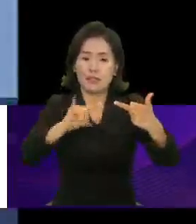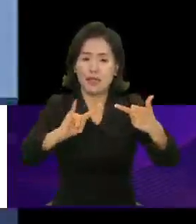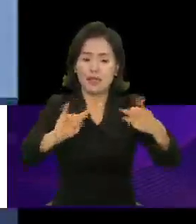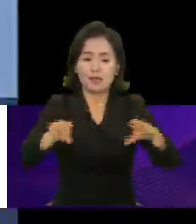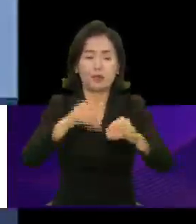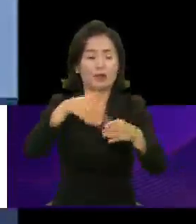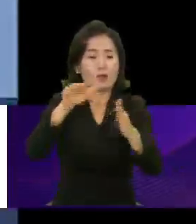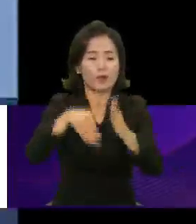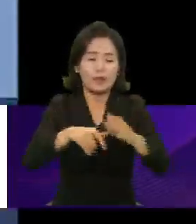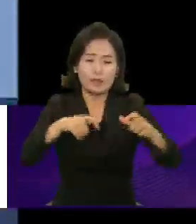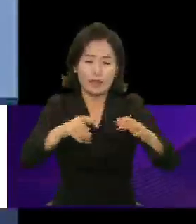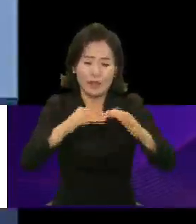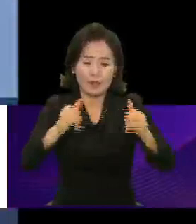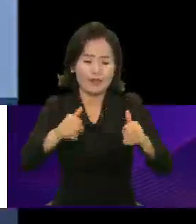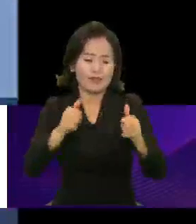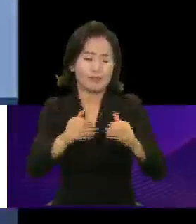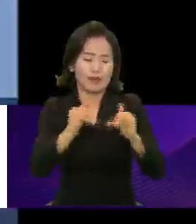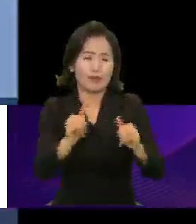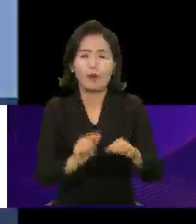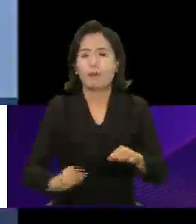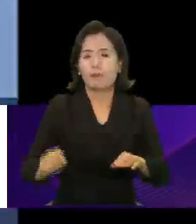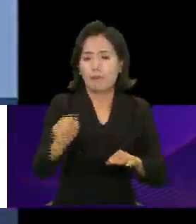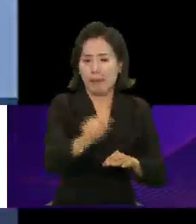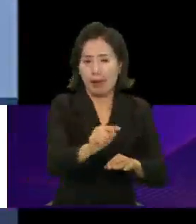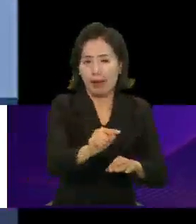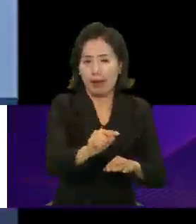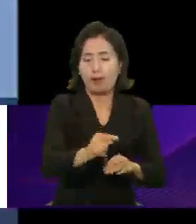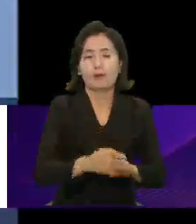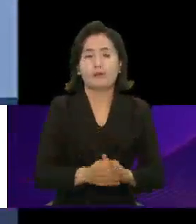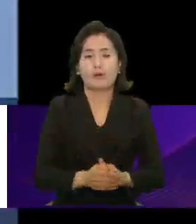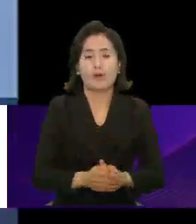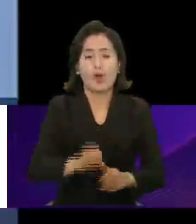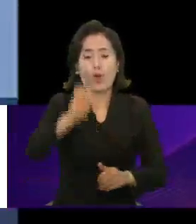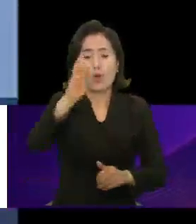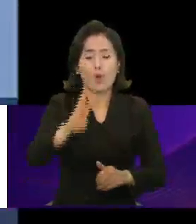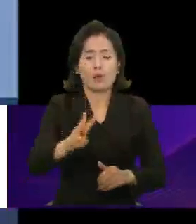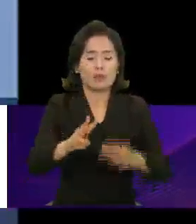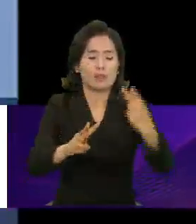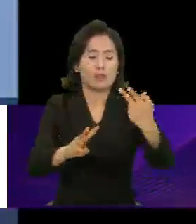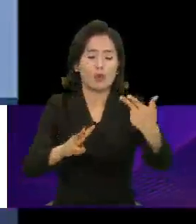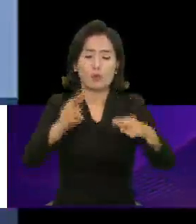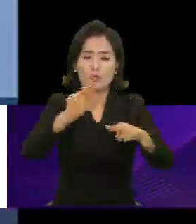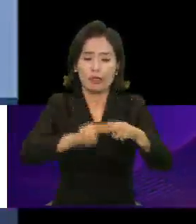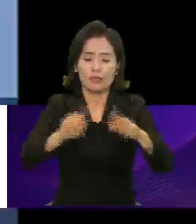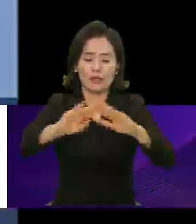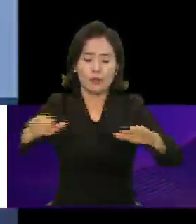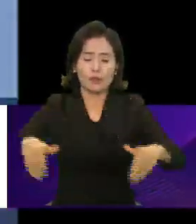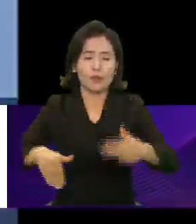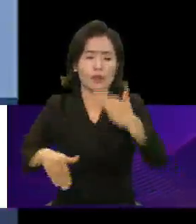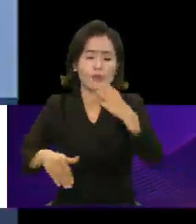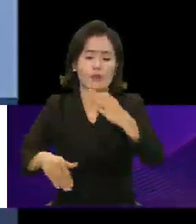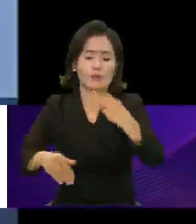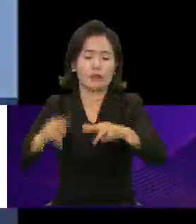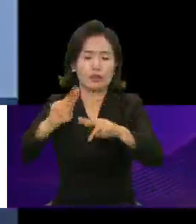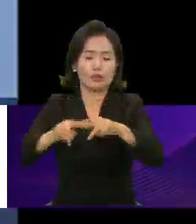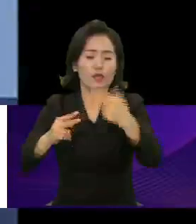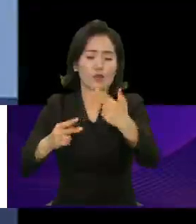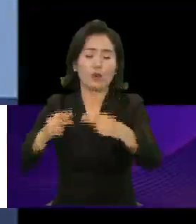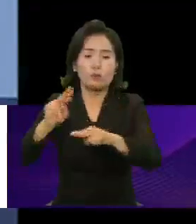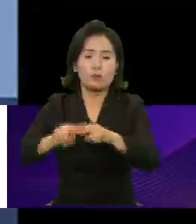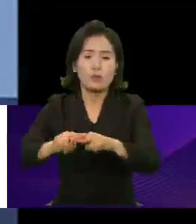지역 유권자들이 심판자로 나섰습니다. 광주 7석 전석, 전남 13석 중